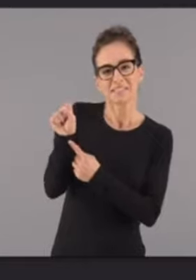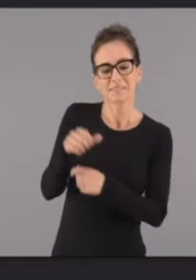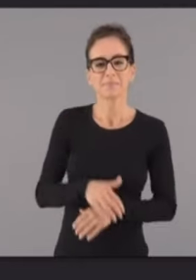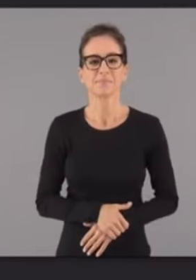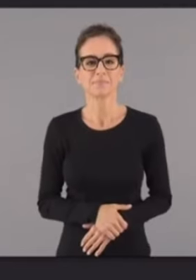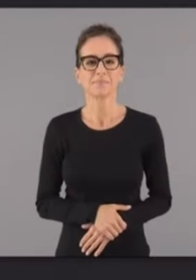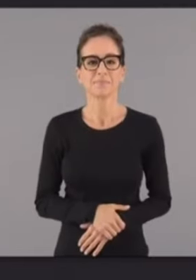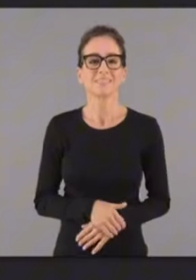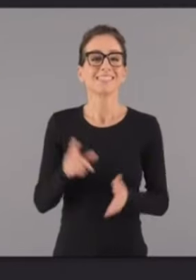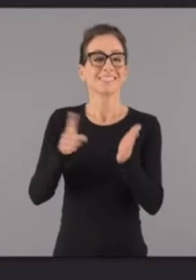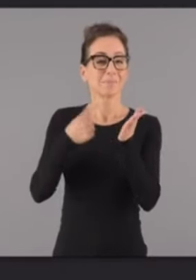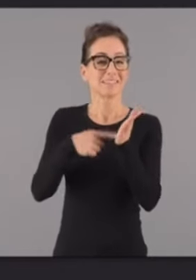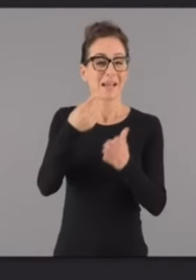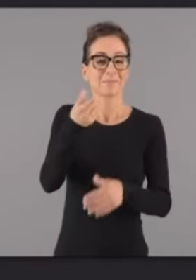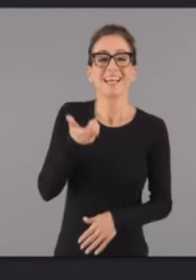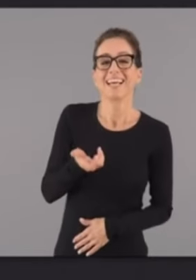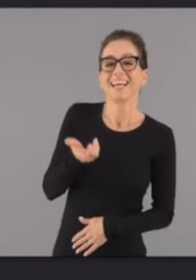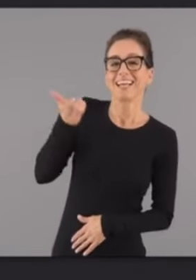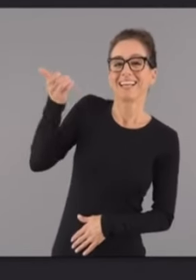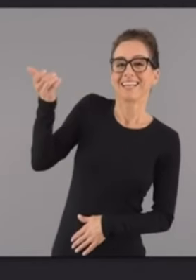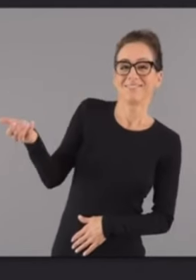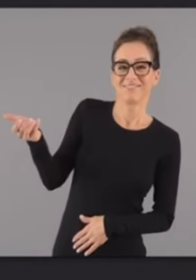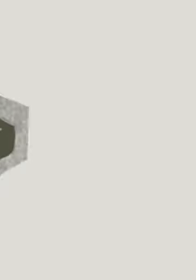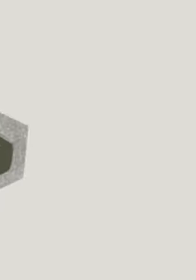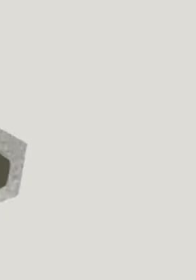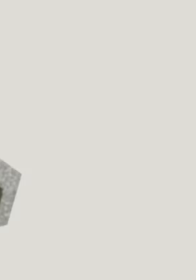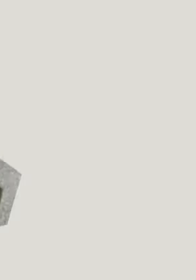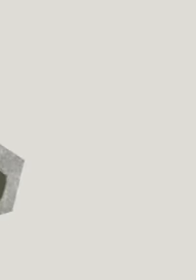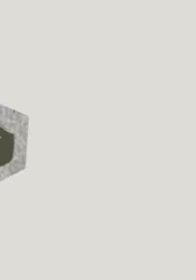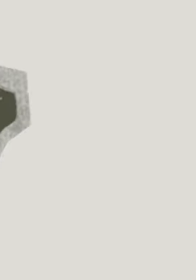বোঝা যাবে সো আমরা একটু শুনি কথাগুলো এখন